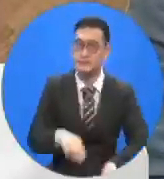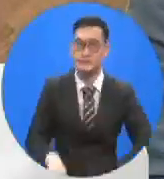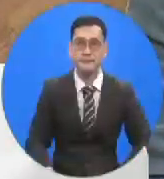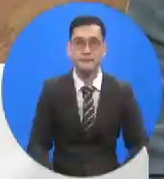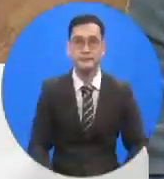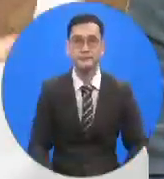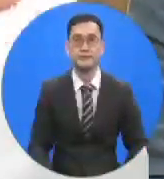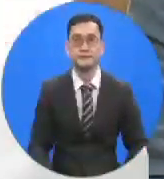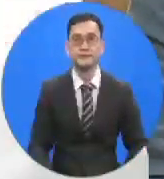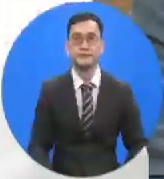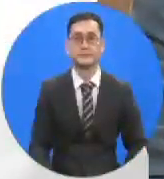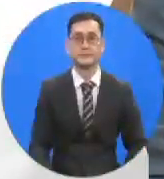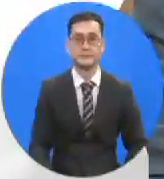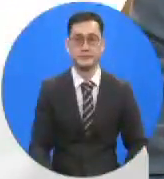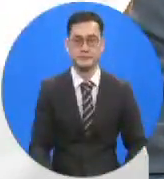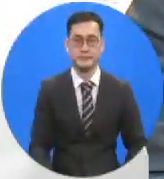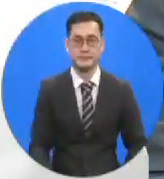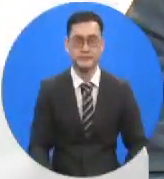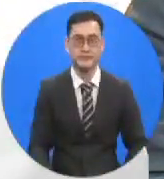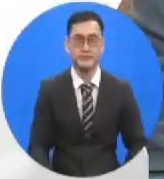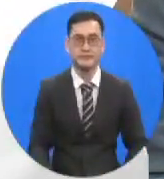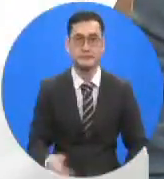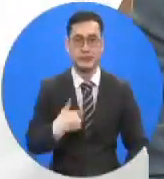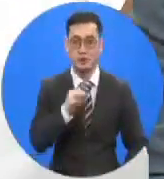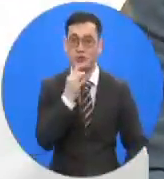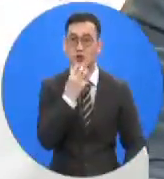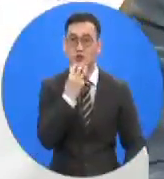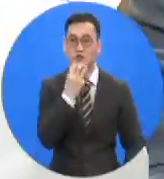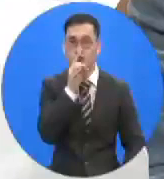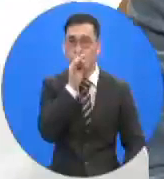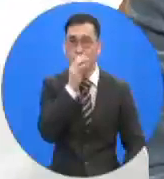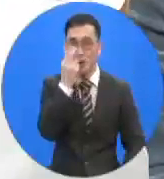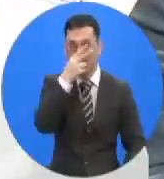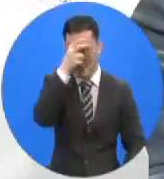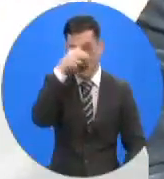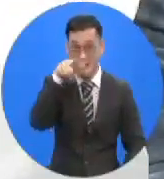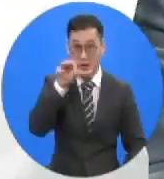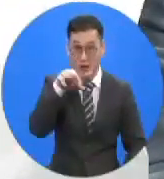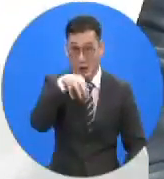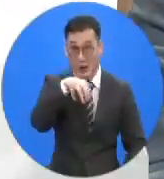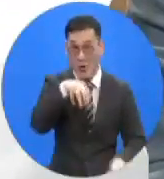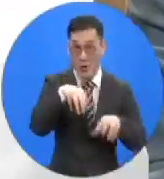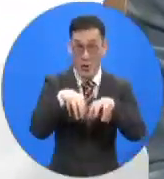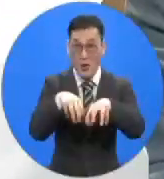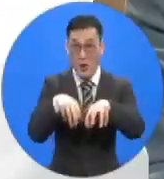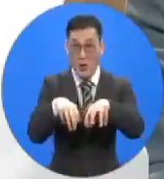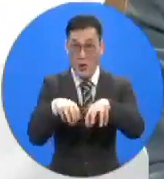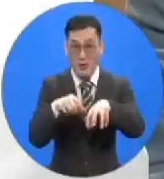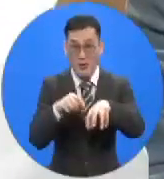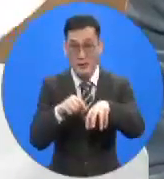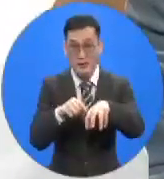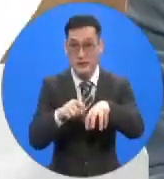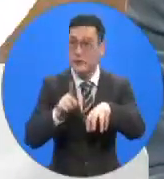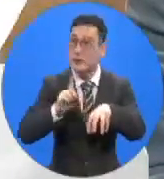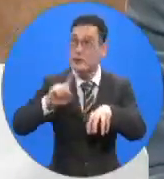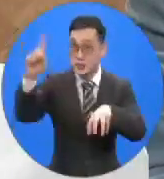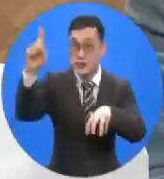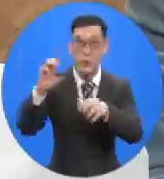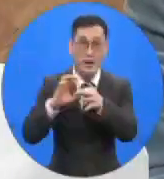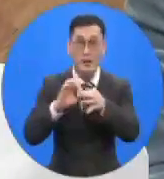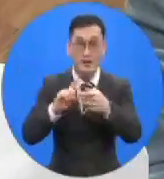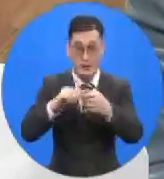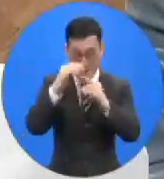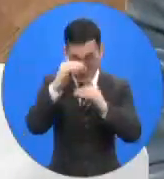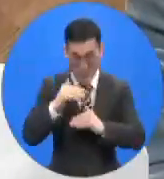실제 저도 이제 오늘 그 서울중앙지방검찰청의 그 울산광역시장 송철호 등 불기소에 관한 그 보도자료를 가지고 왔는데요.